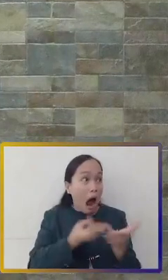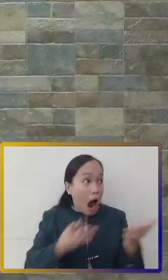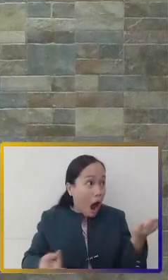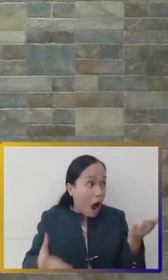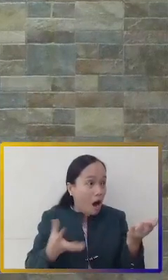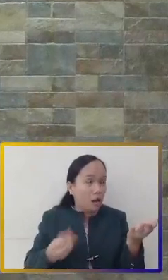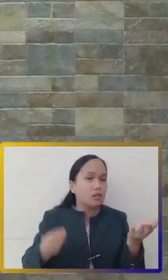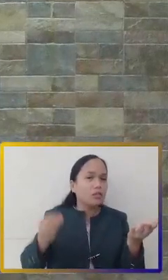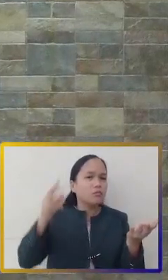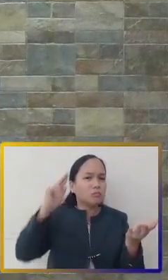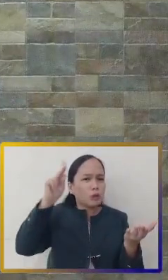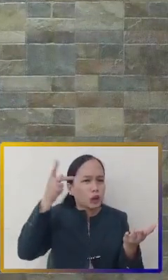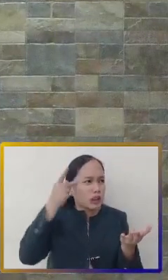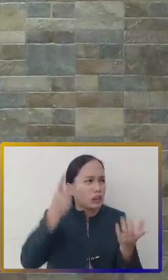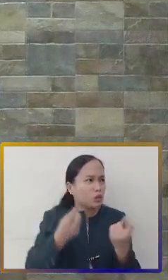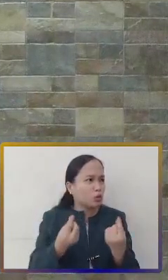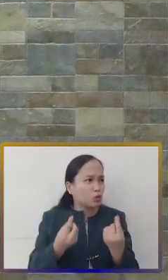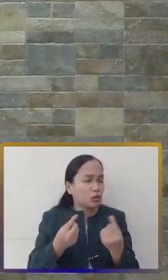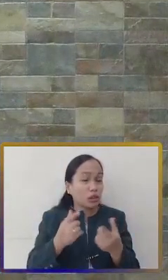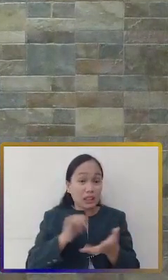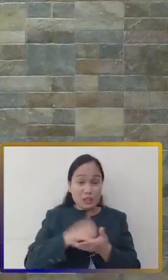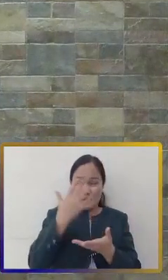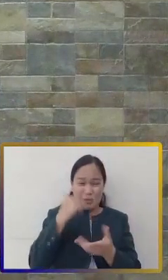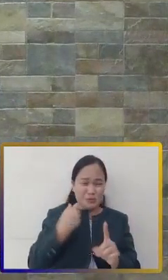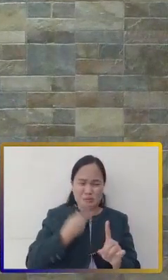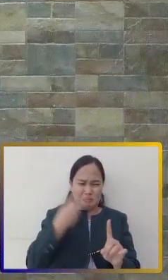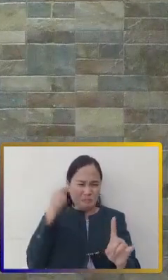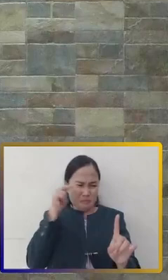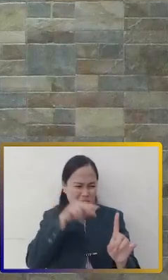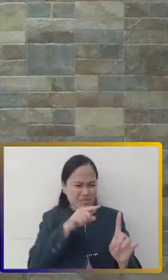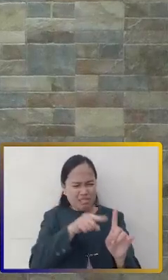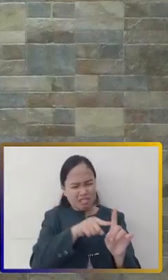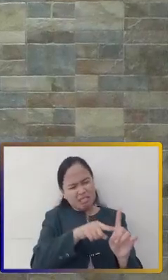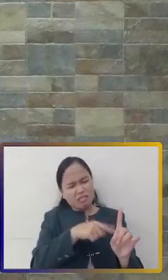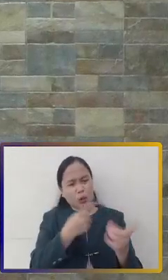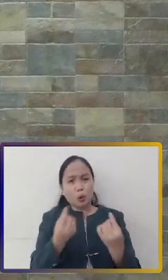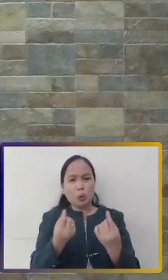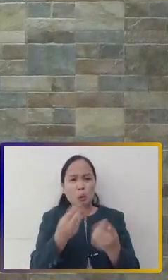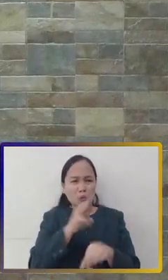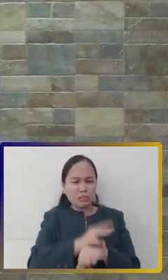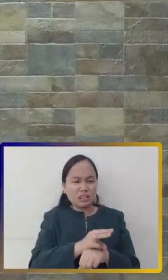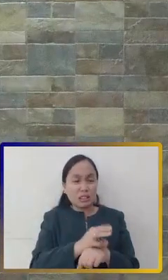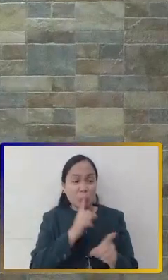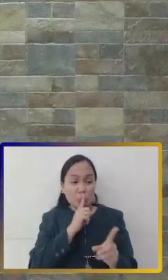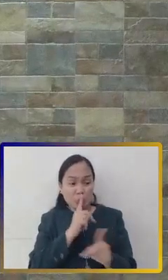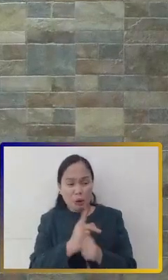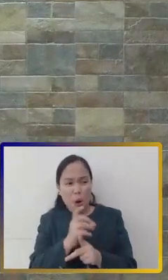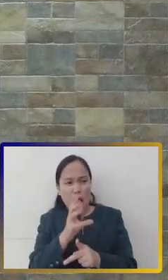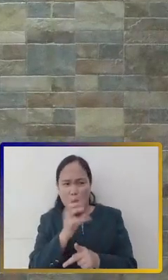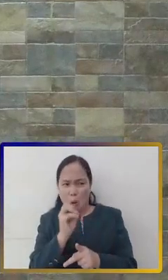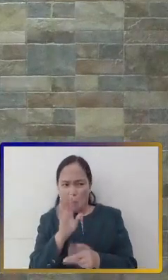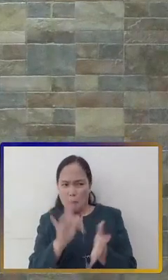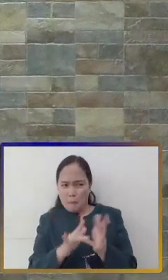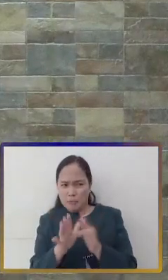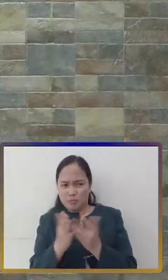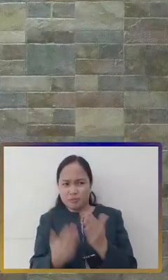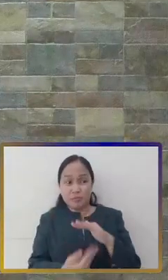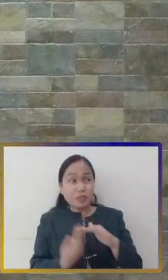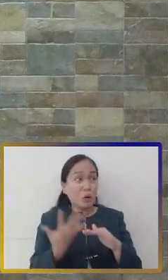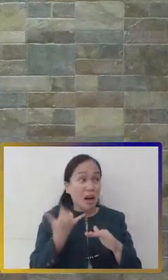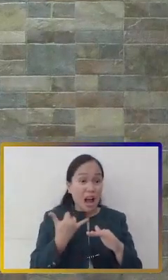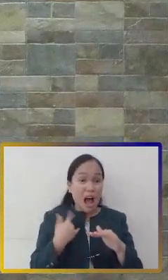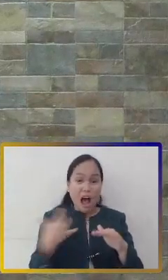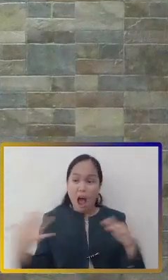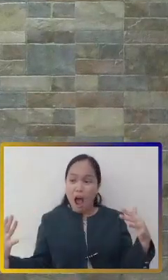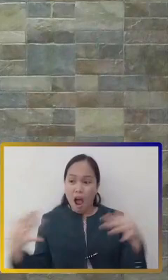natin masasabi that they're doing their ministries properly and biblically. If the ministry is tainted by the world